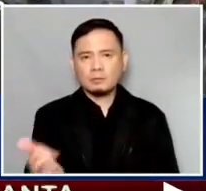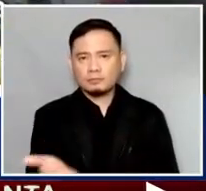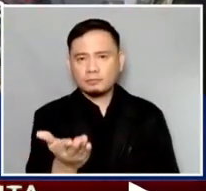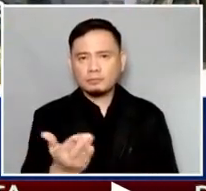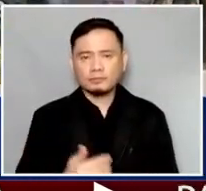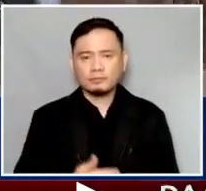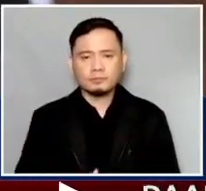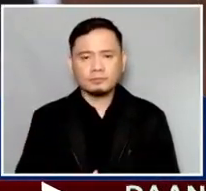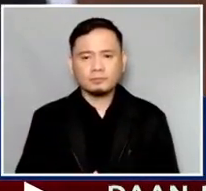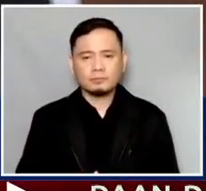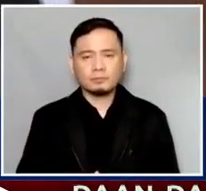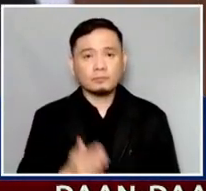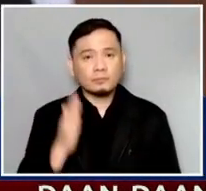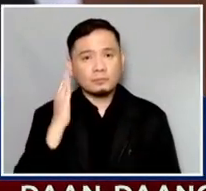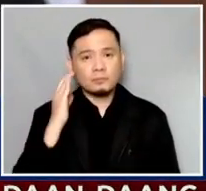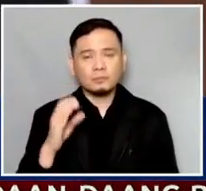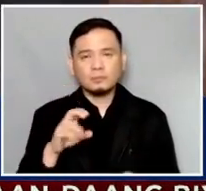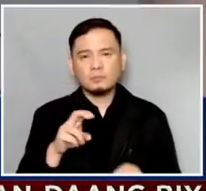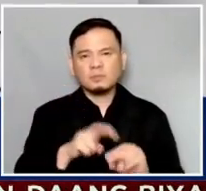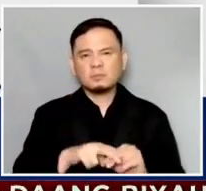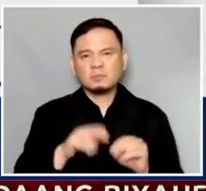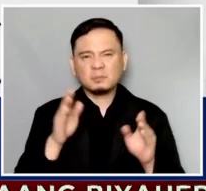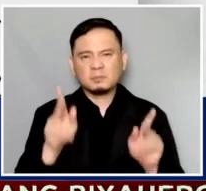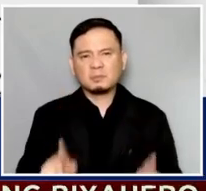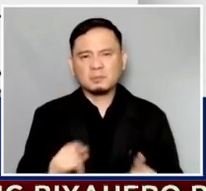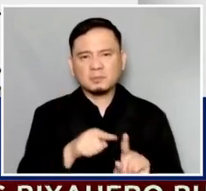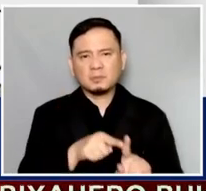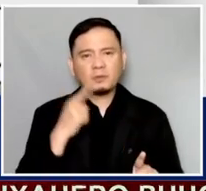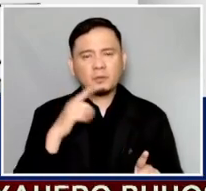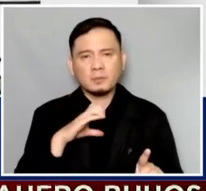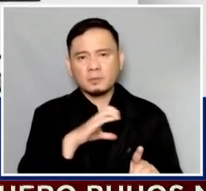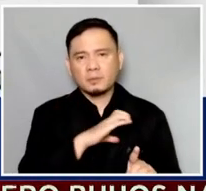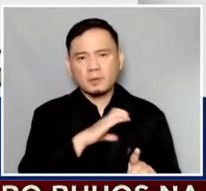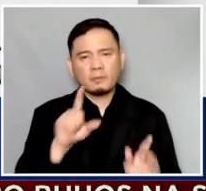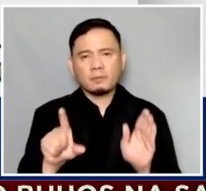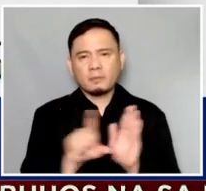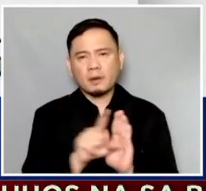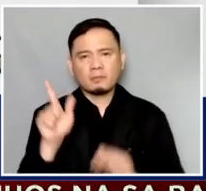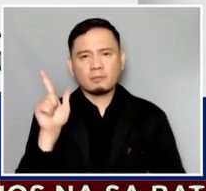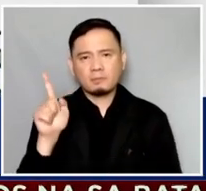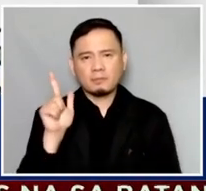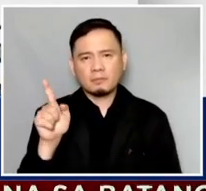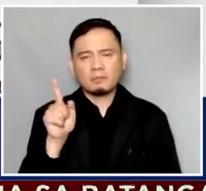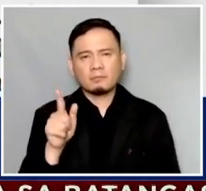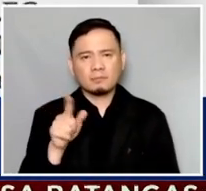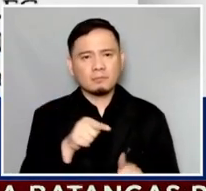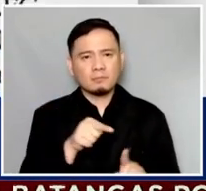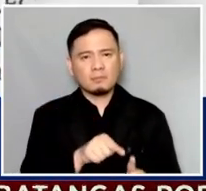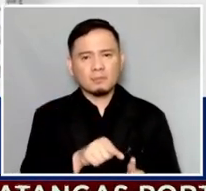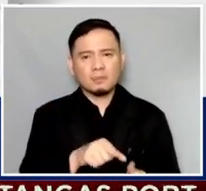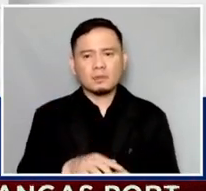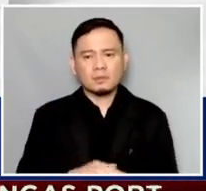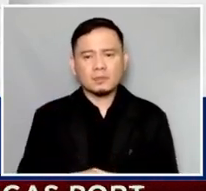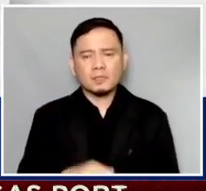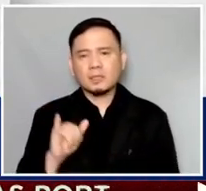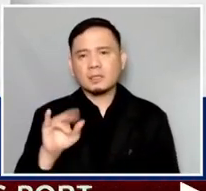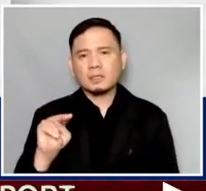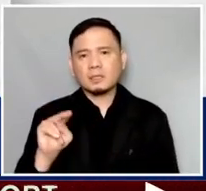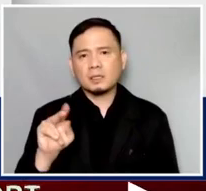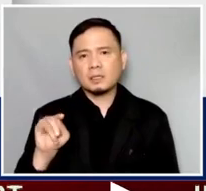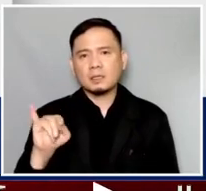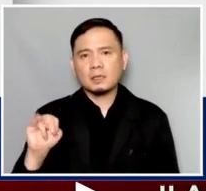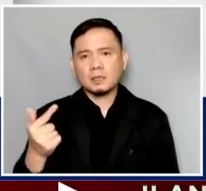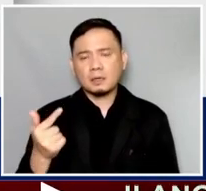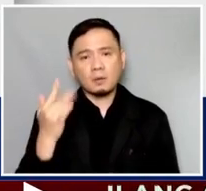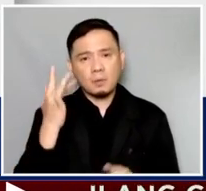Nagbitiw na bilang chairperson ng Committee on the Ban on Firearms and Security Concerns ng COMELEC si Commissioner Socorro Inting. Nabalewala raw kasi